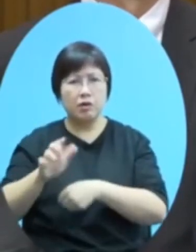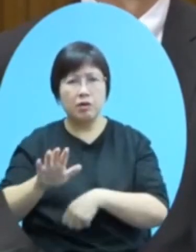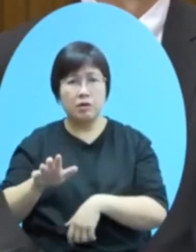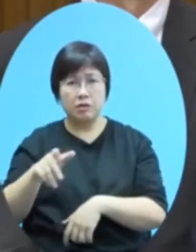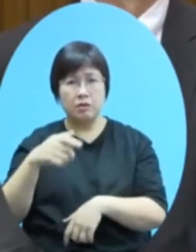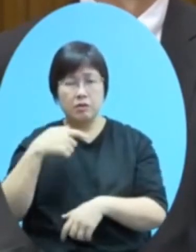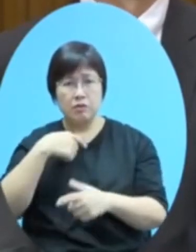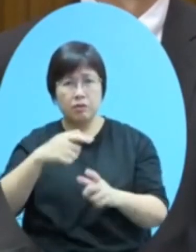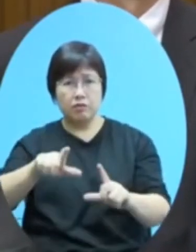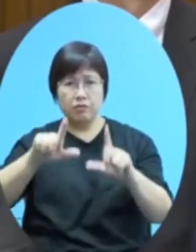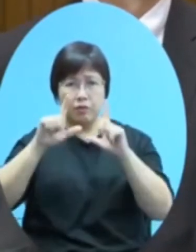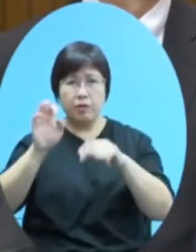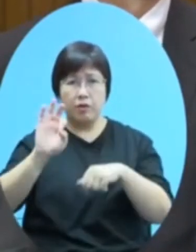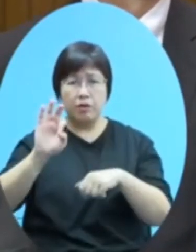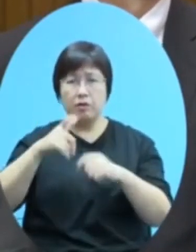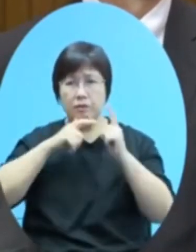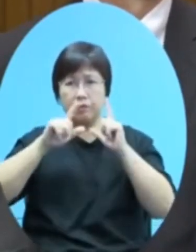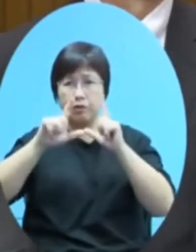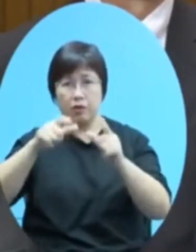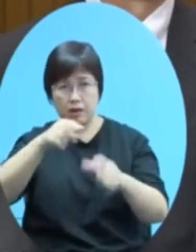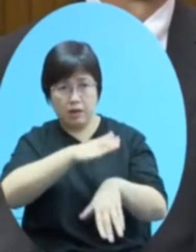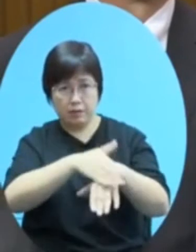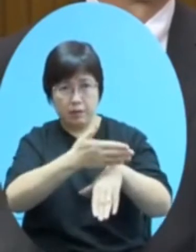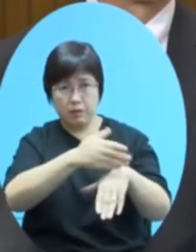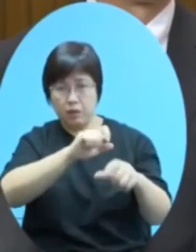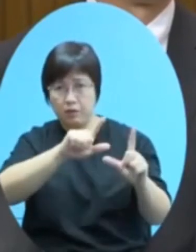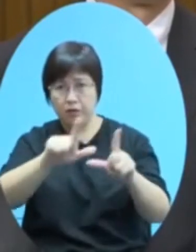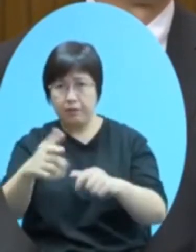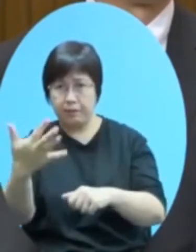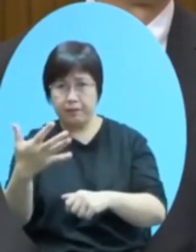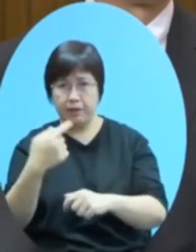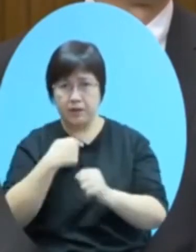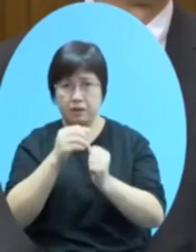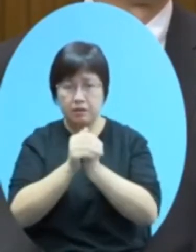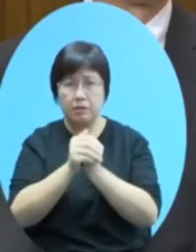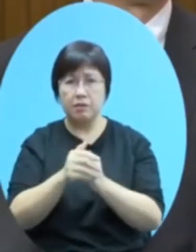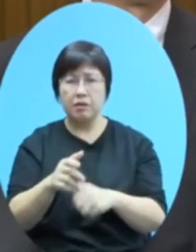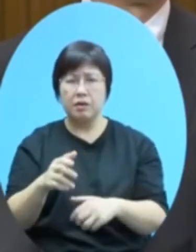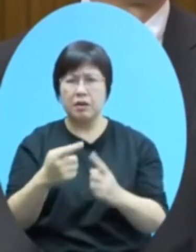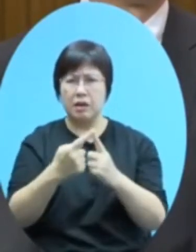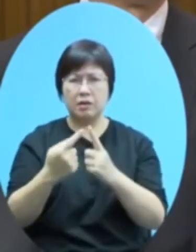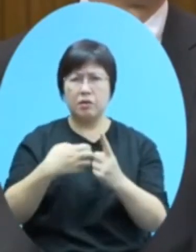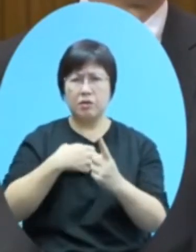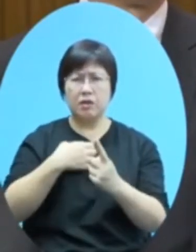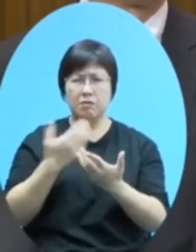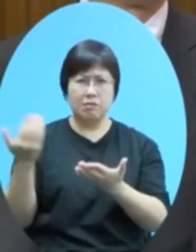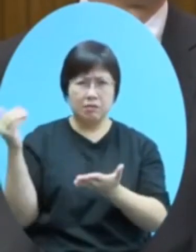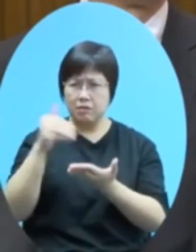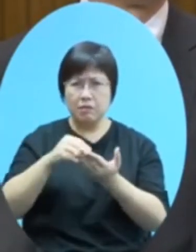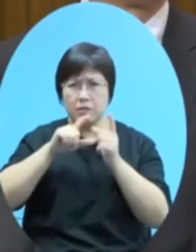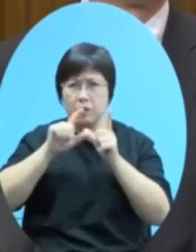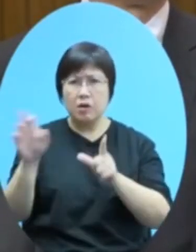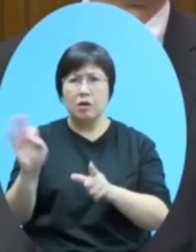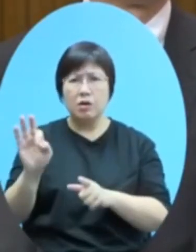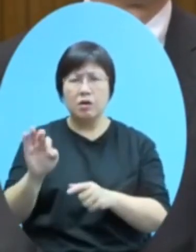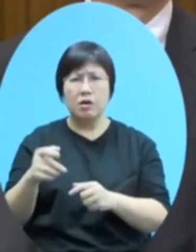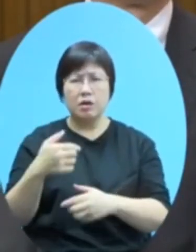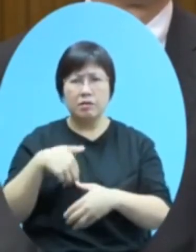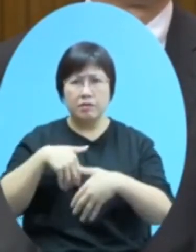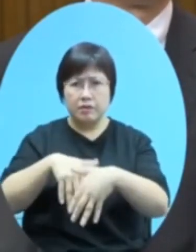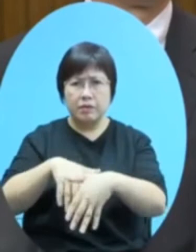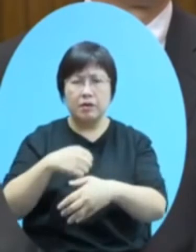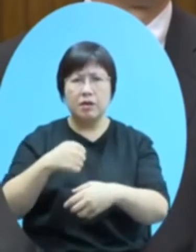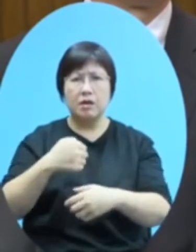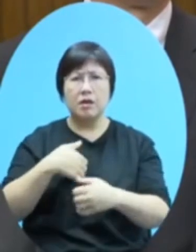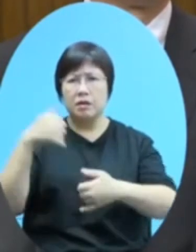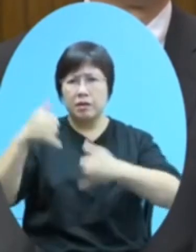嗰你頭先話回應咗嗰五大訴求，但係其實好多市民都覺得你至今冇回應，所以先至。咁多嘅遊行集會都咁